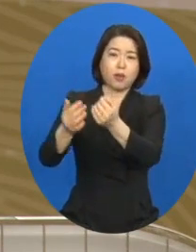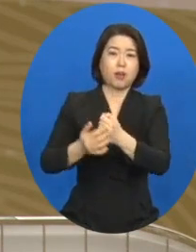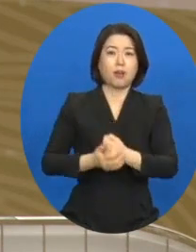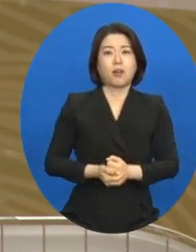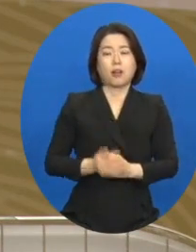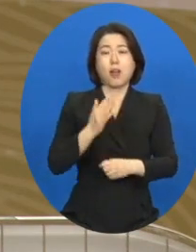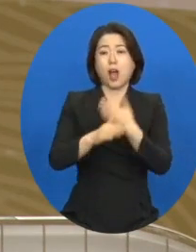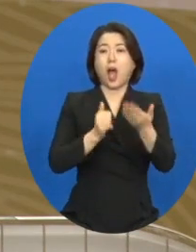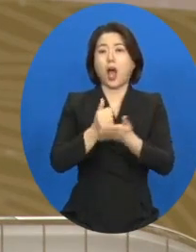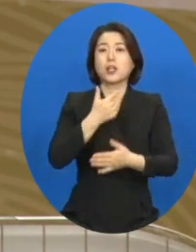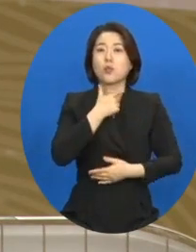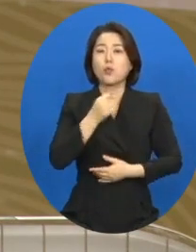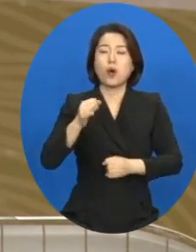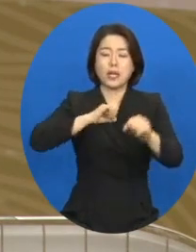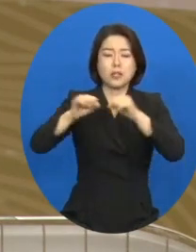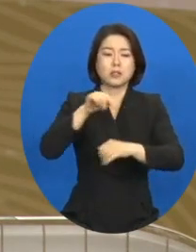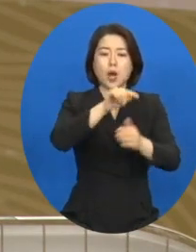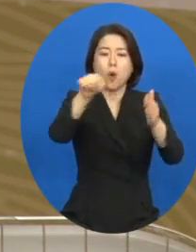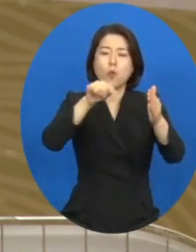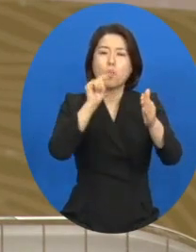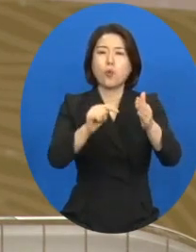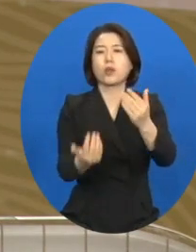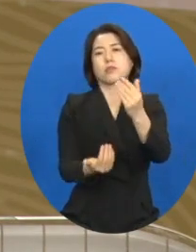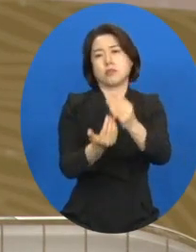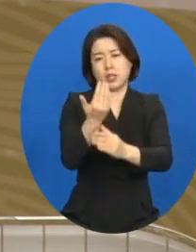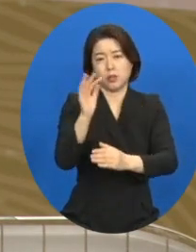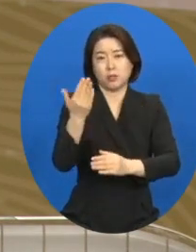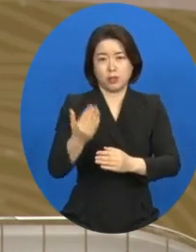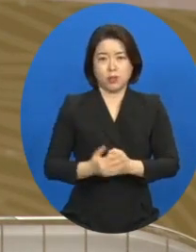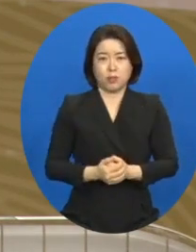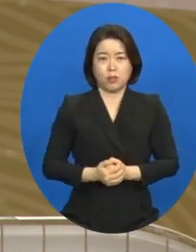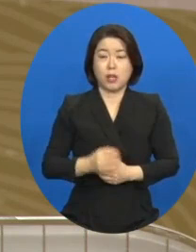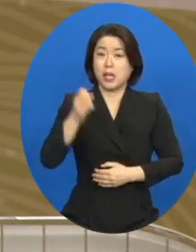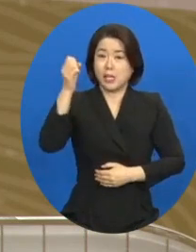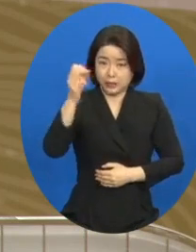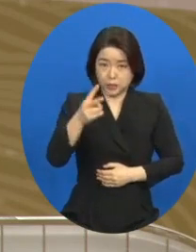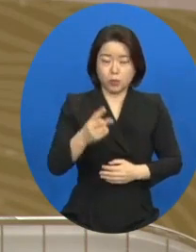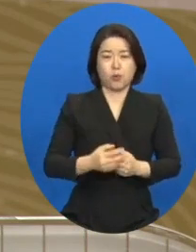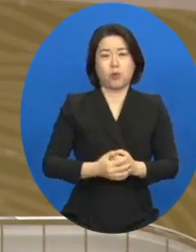하나님이 원하시는 역사가 여기서 일어나요. 그리고